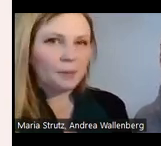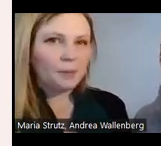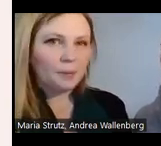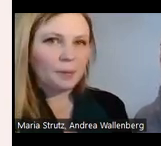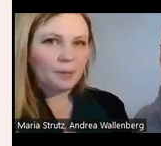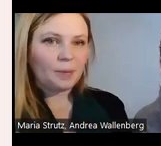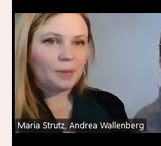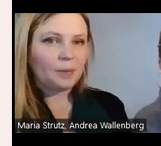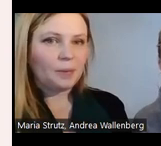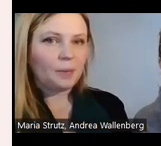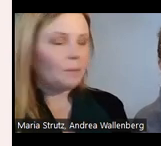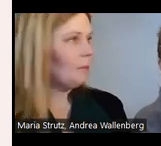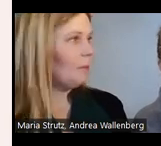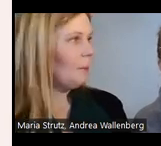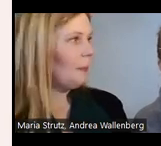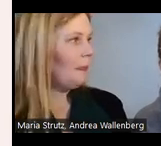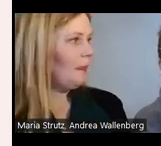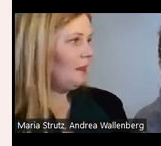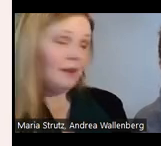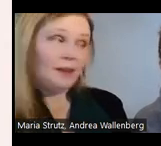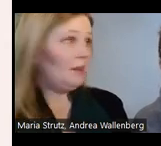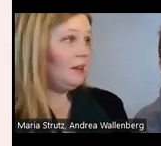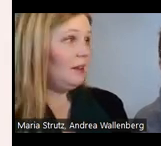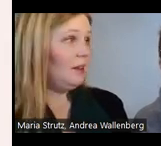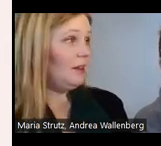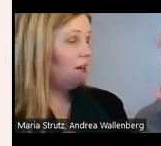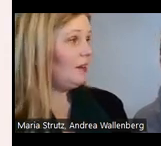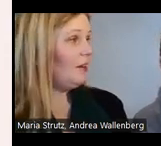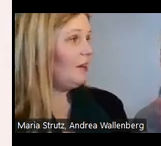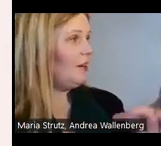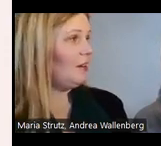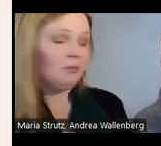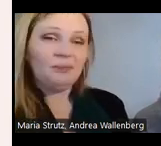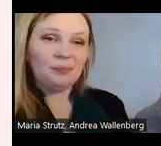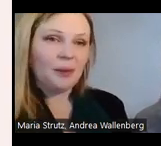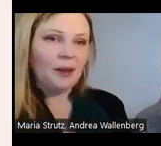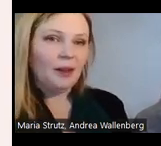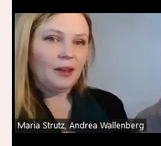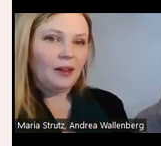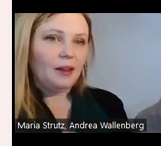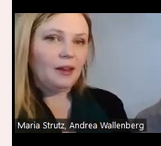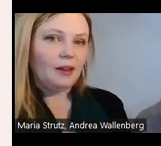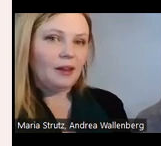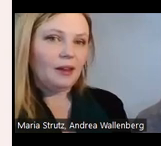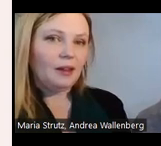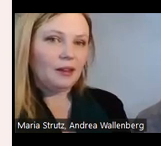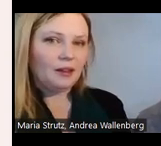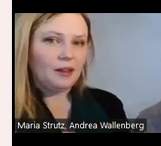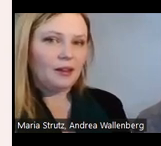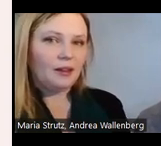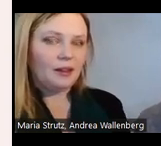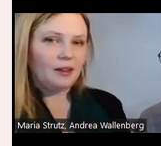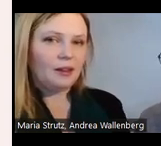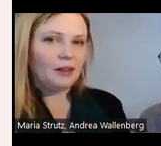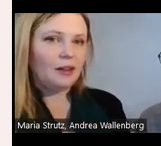vardagen och kom igång med den sista som jag har glömt. Det är 4 spår man går i alla fall. Och sen Region